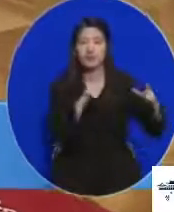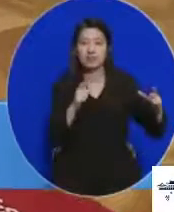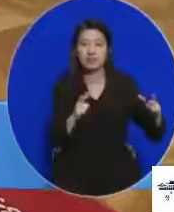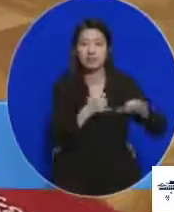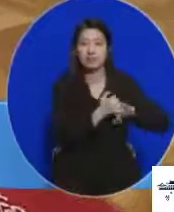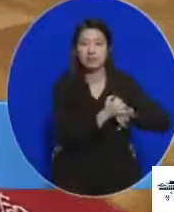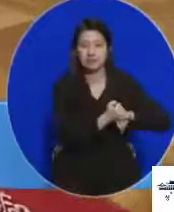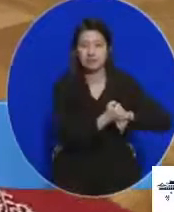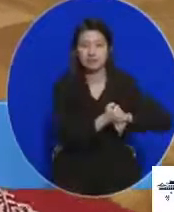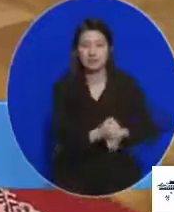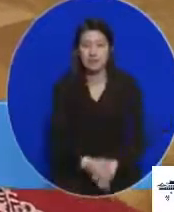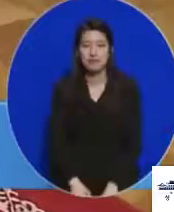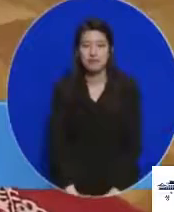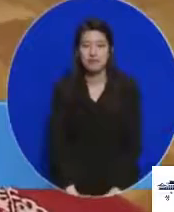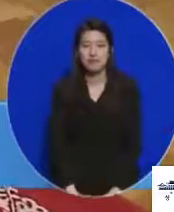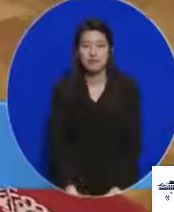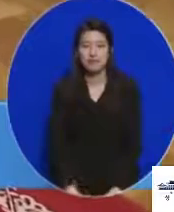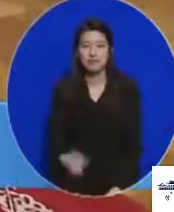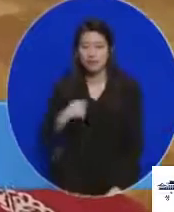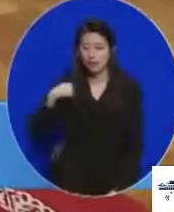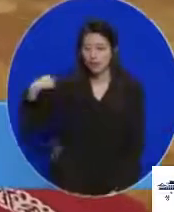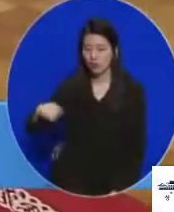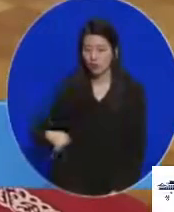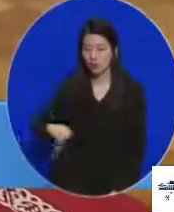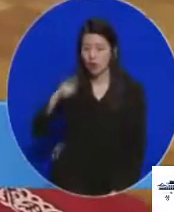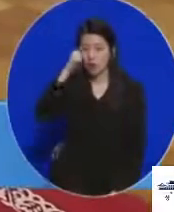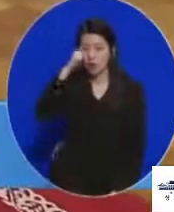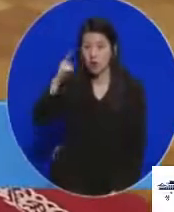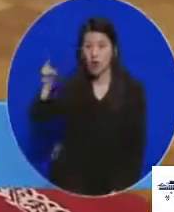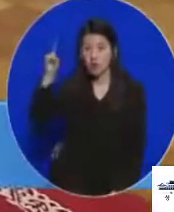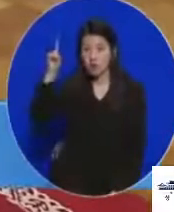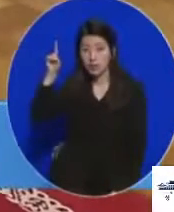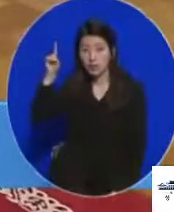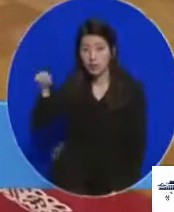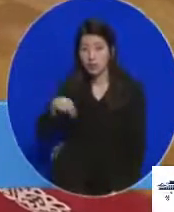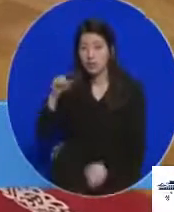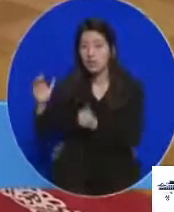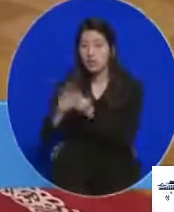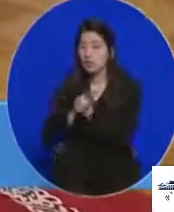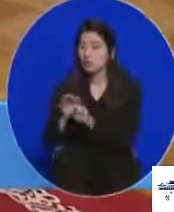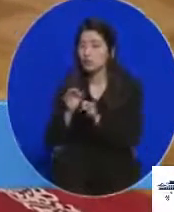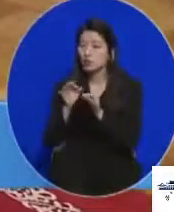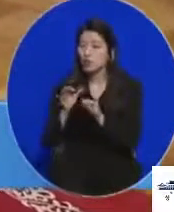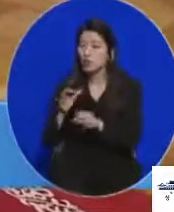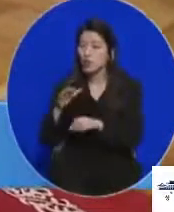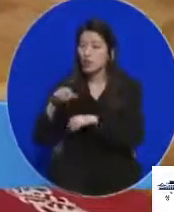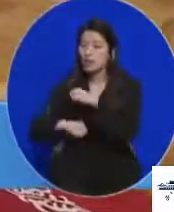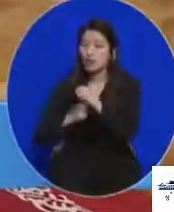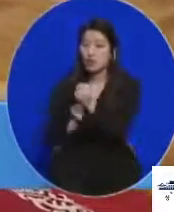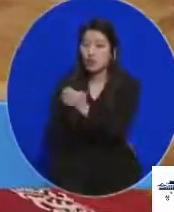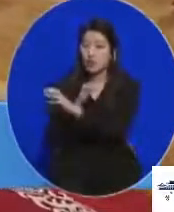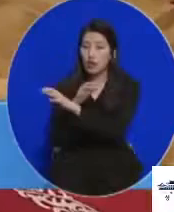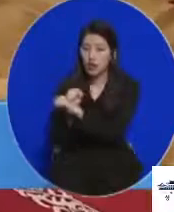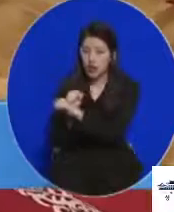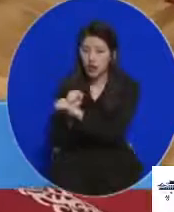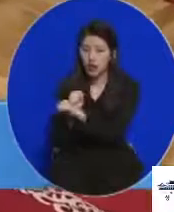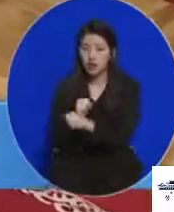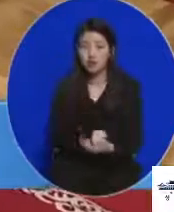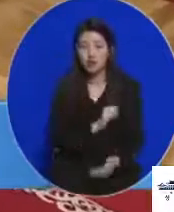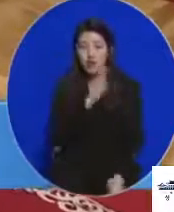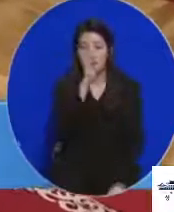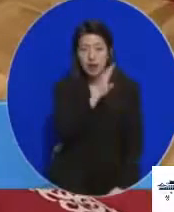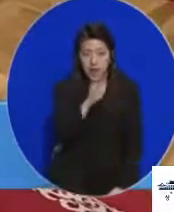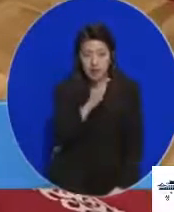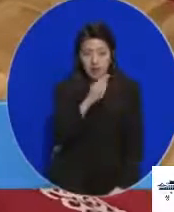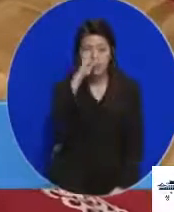씁니다 중국 러시아와 진행중인 서 비 스 투자 ft 브라질 아르헨티나